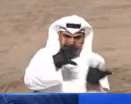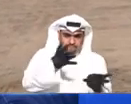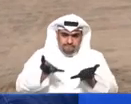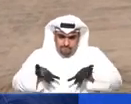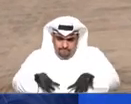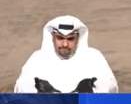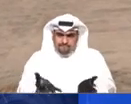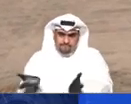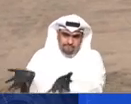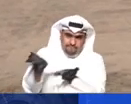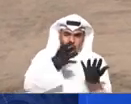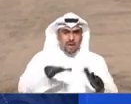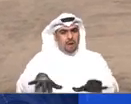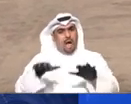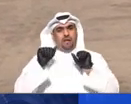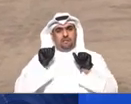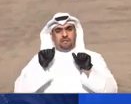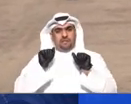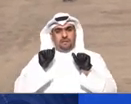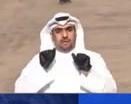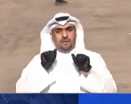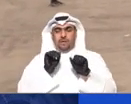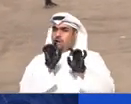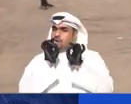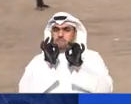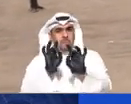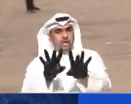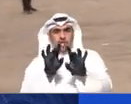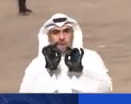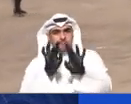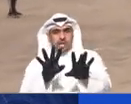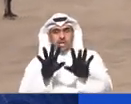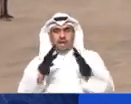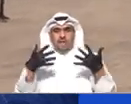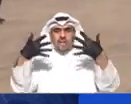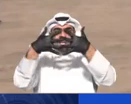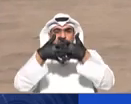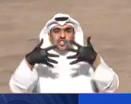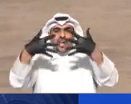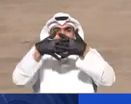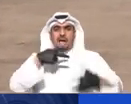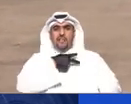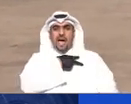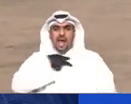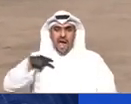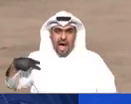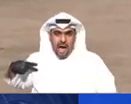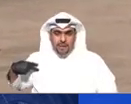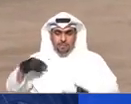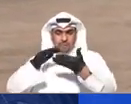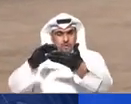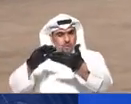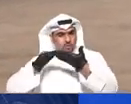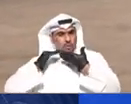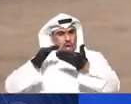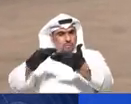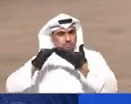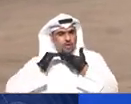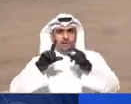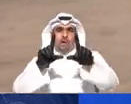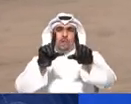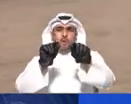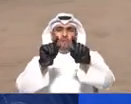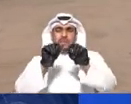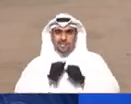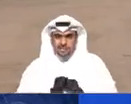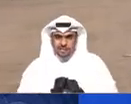واحتياجاتها، ويملكون ما شاء الله عليهم كوادر وآليات مميزة ساعدتنا وراح تساعدنا. طبعا اليوم حملتنا راح تكون